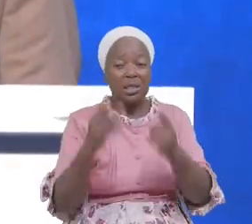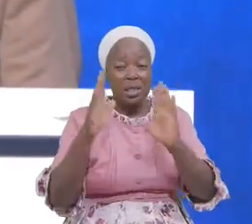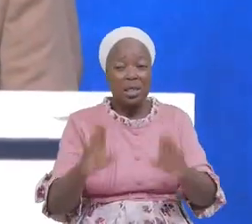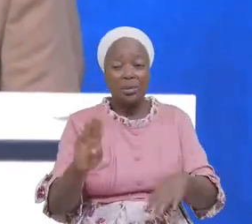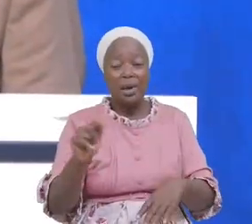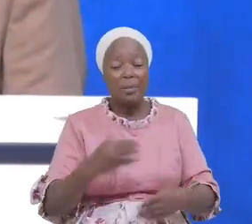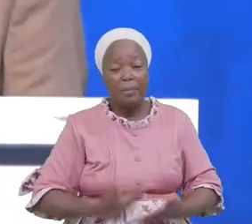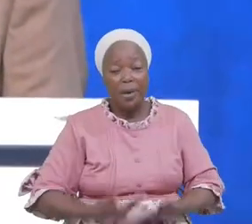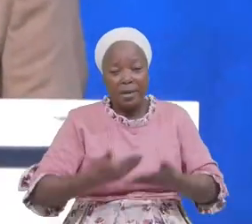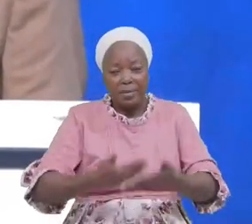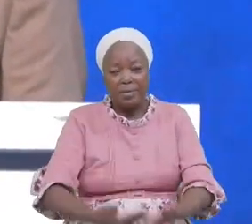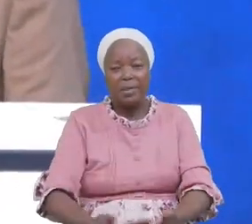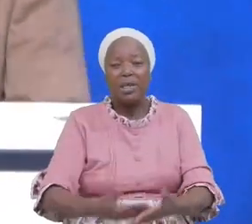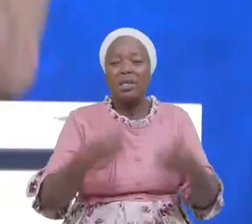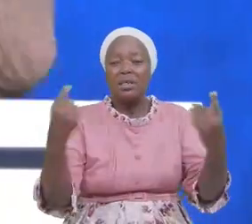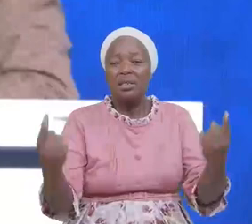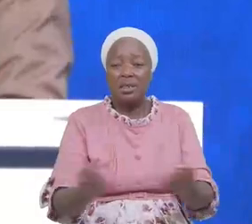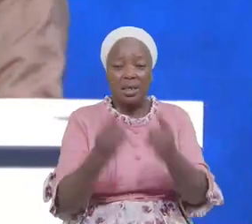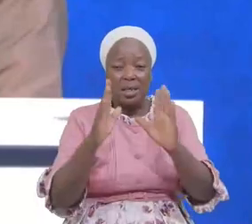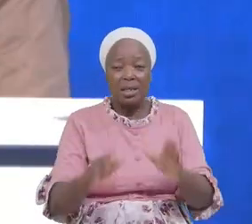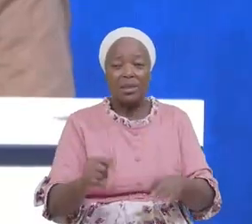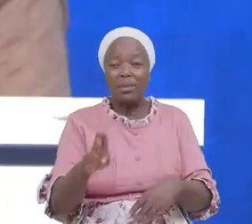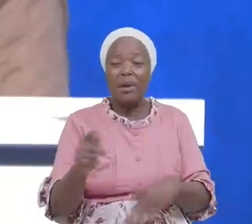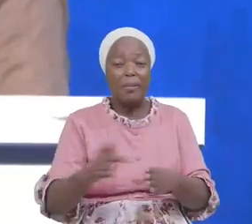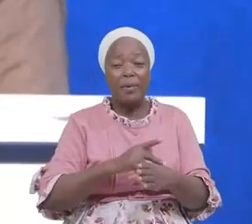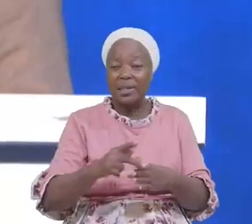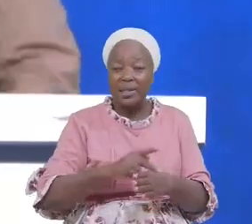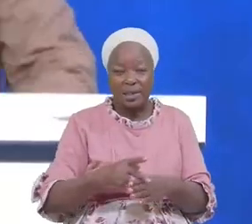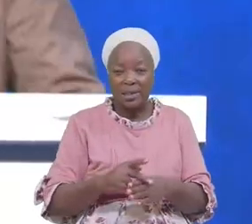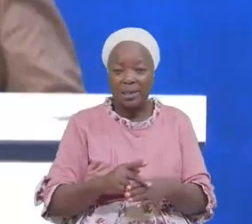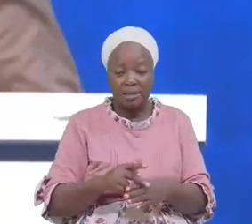Pécheurs à la naissance. Pécheur dans la pratique.